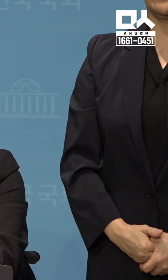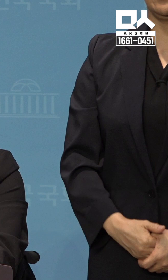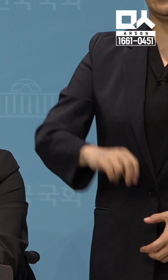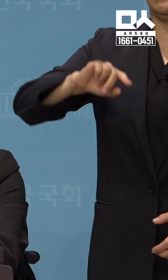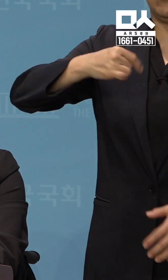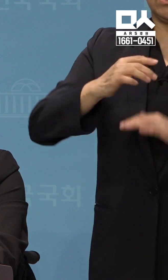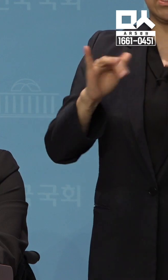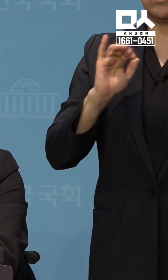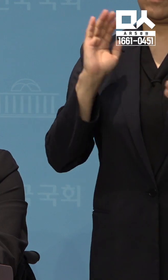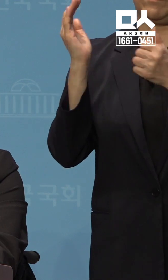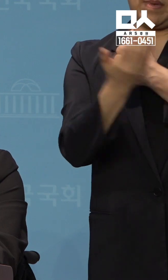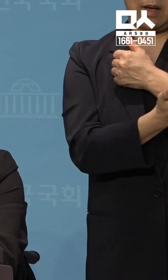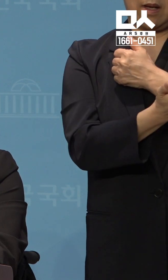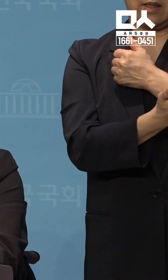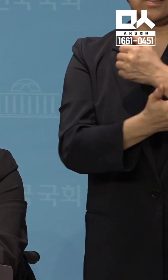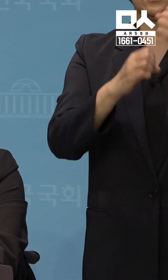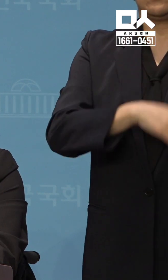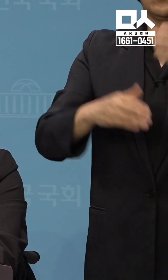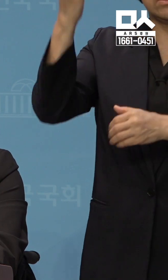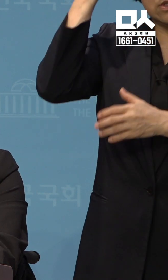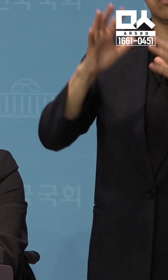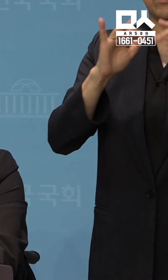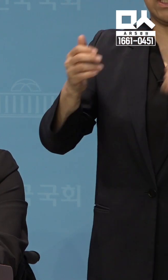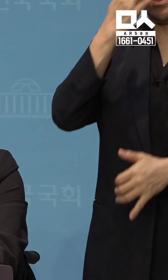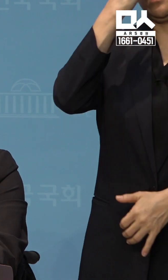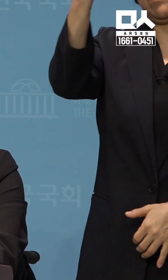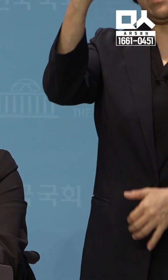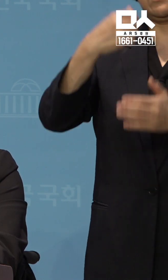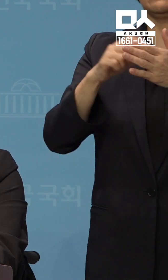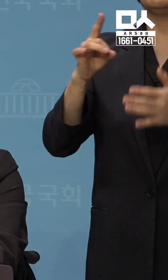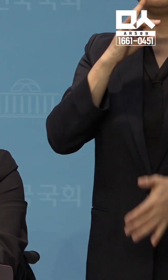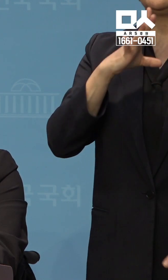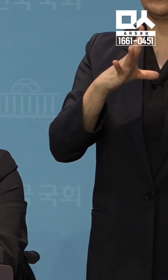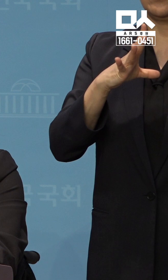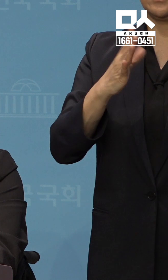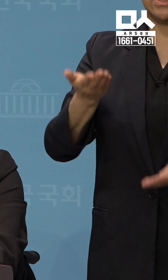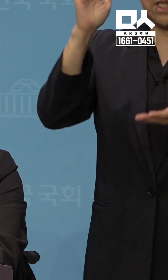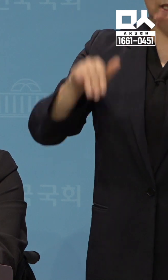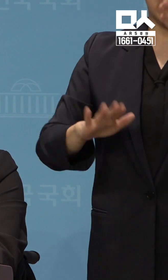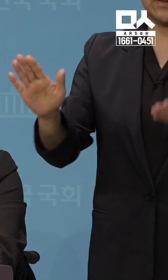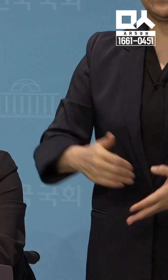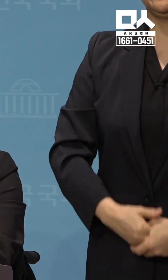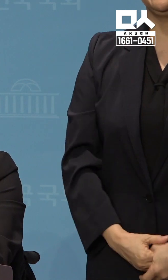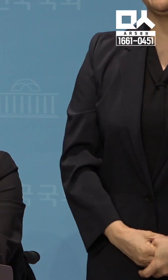19만 눈감는 공정과 상식은 국민 기망 그 이상도 그 이하도